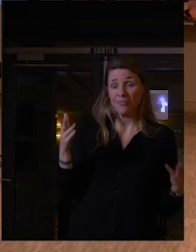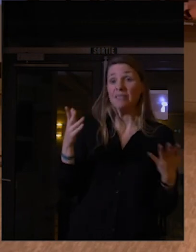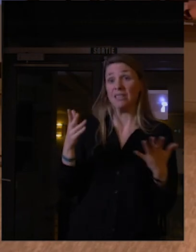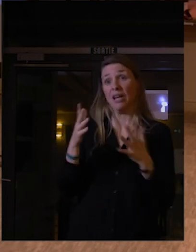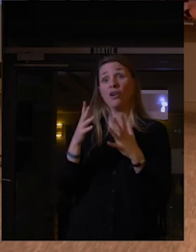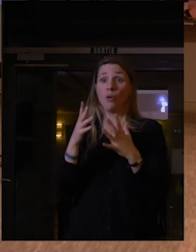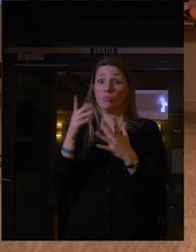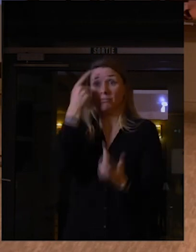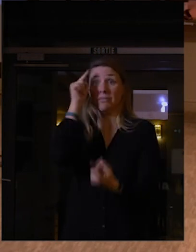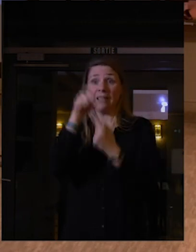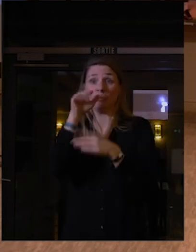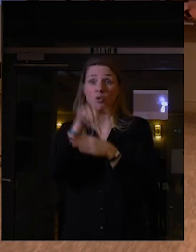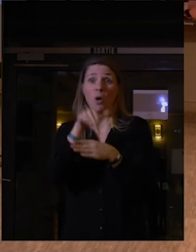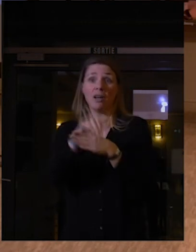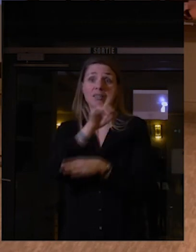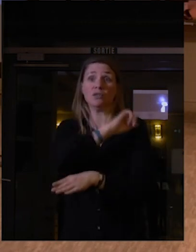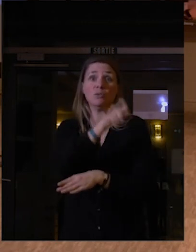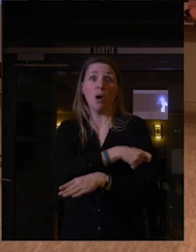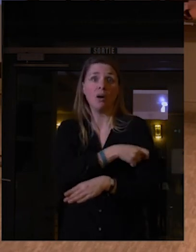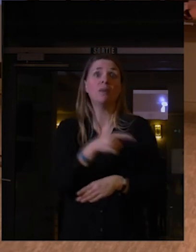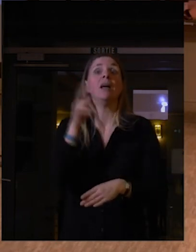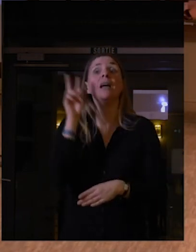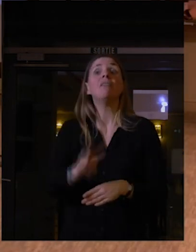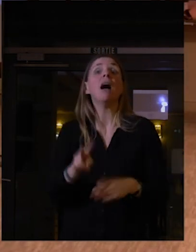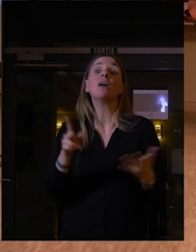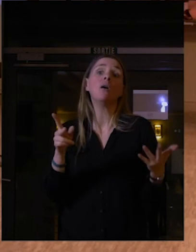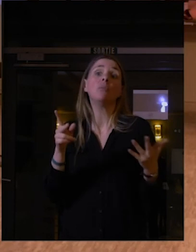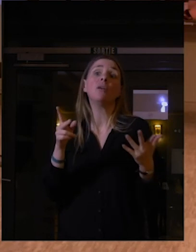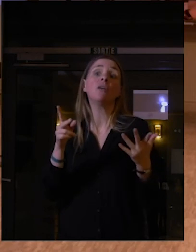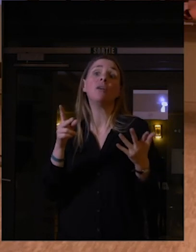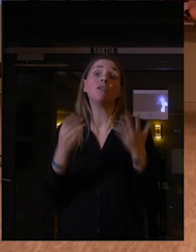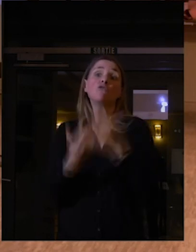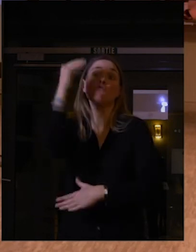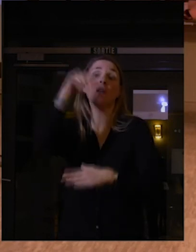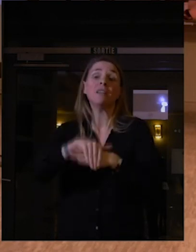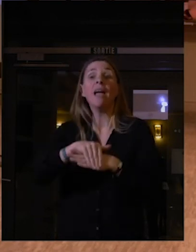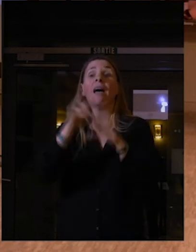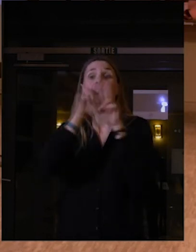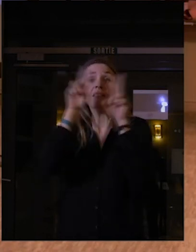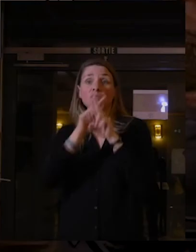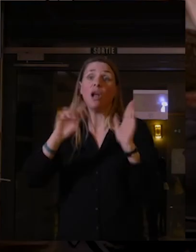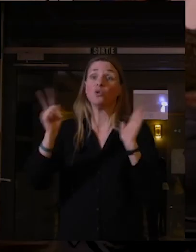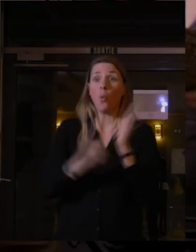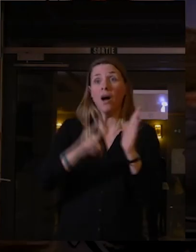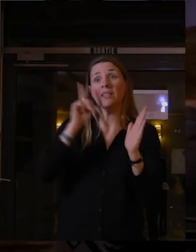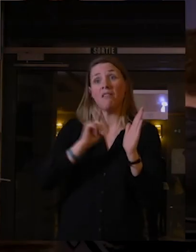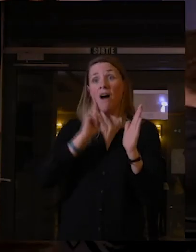table sur le sport, dont on ne parle pas suffisamment quand on parle de la Journée internationale des droits des femmes en général.